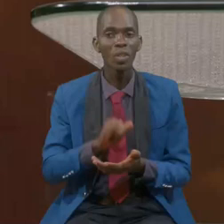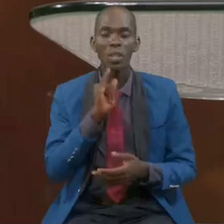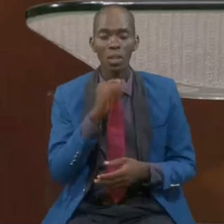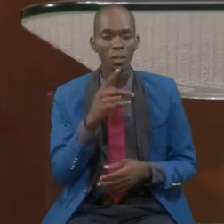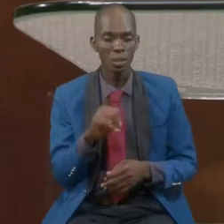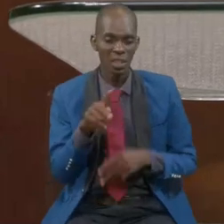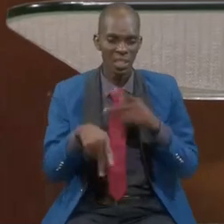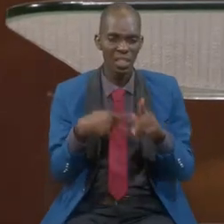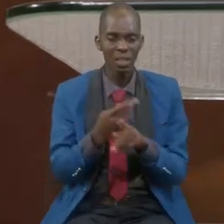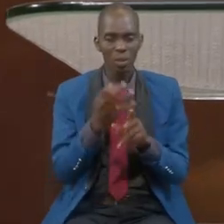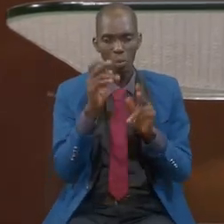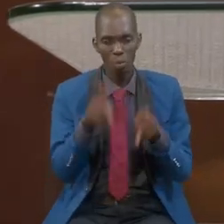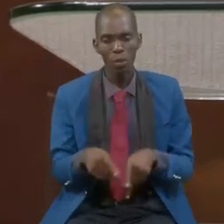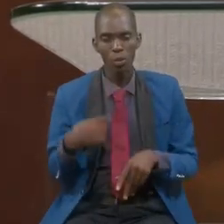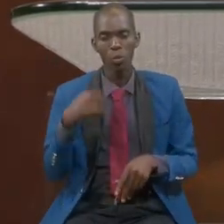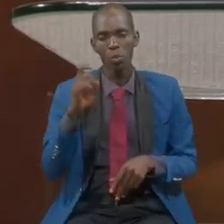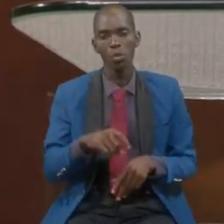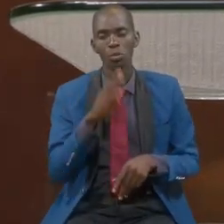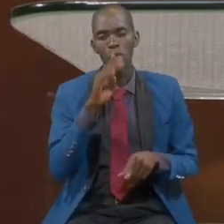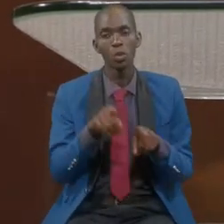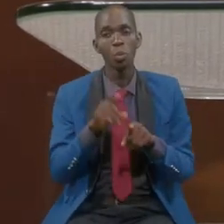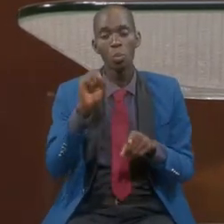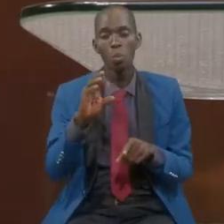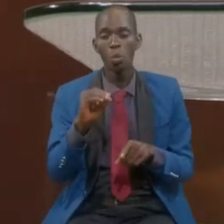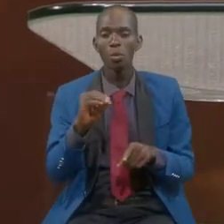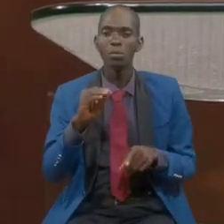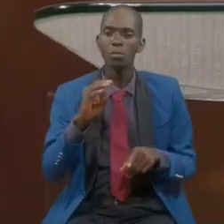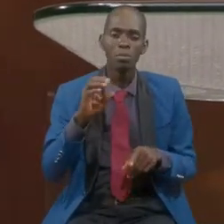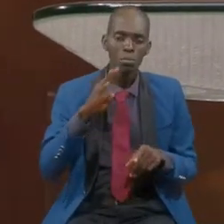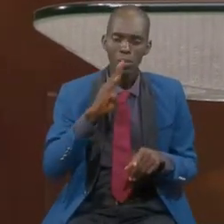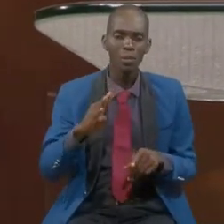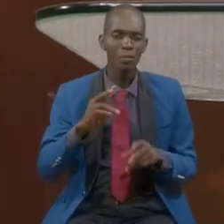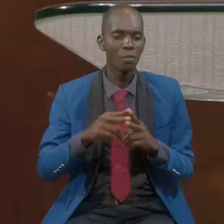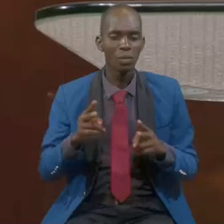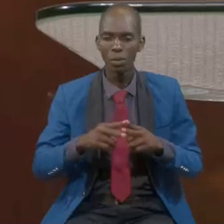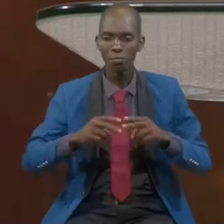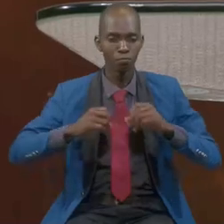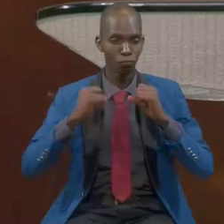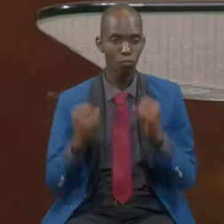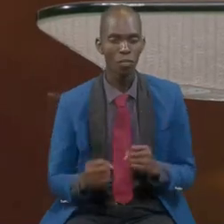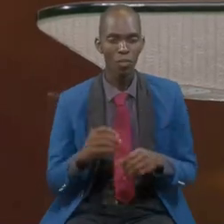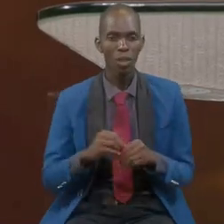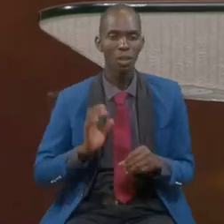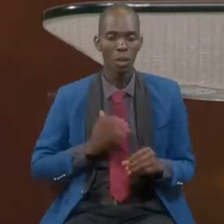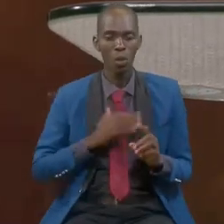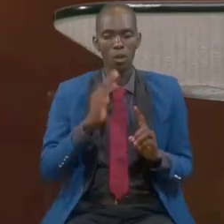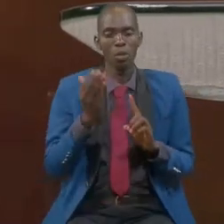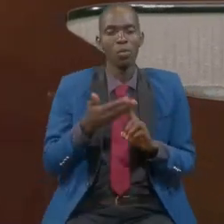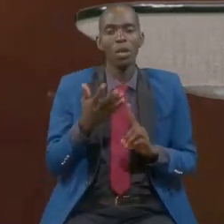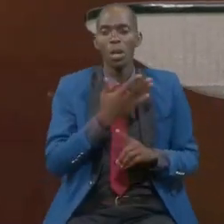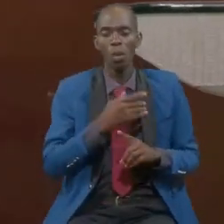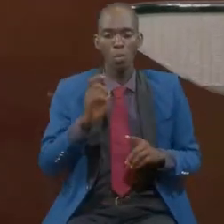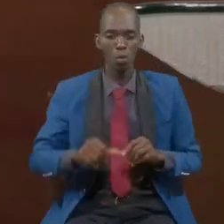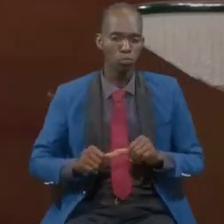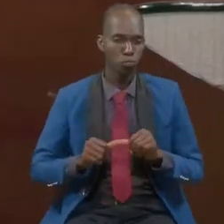le caractère que nous devons avoir. Nous devons devenir solides dans nos convictions. Nous devons être